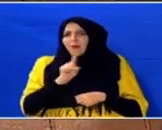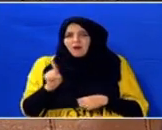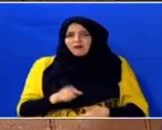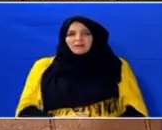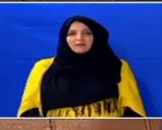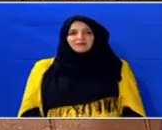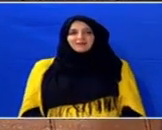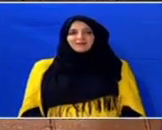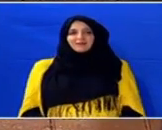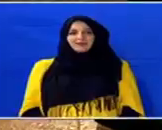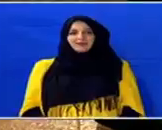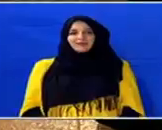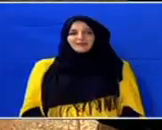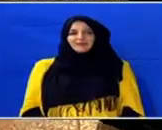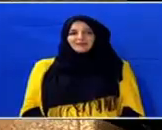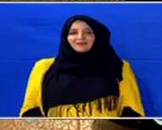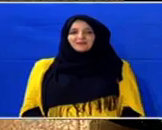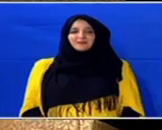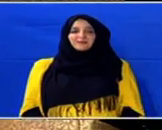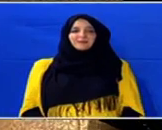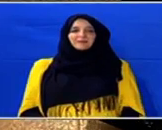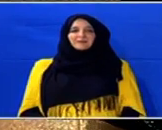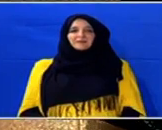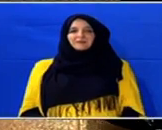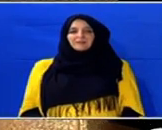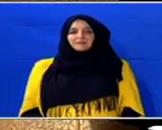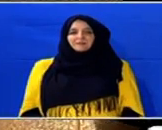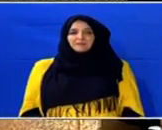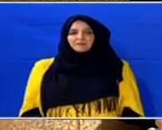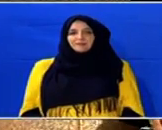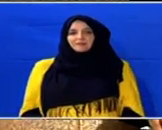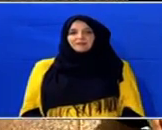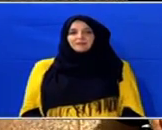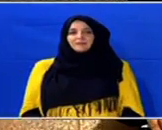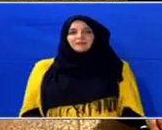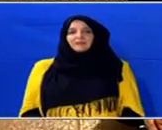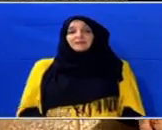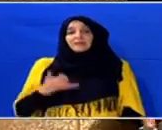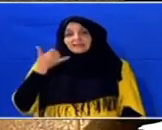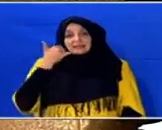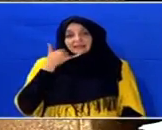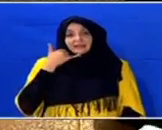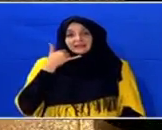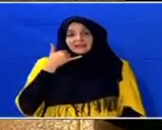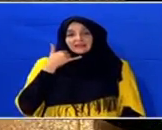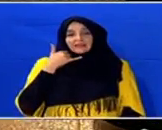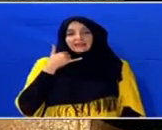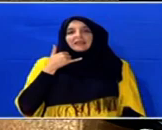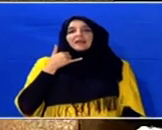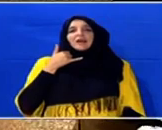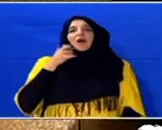والخميس. آمين، الله يتقبل منها إن شاء الله. آمين، بارك الله فيك. طيب نستقبل مكالمة الأخ توفيق من